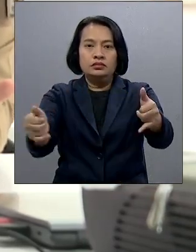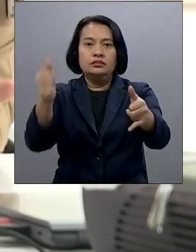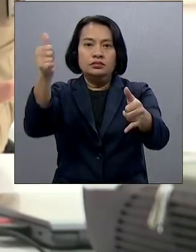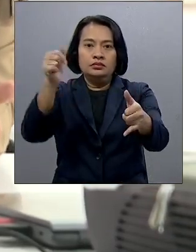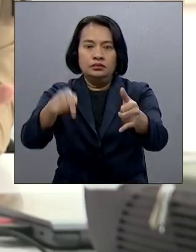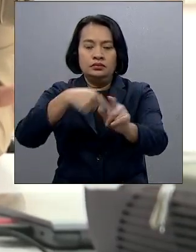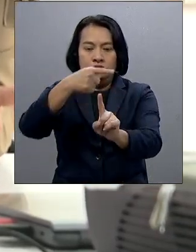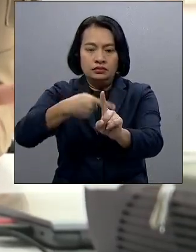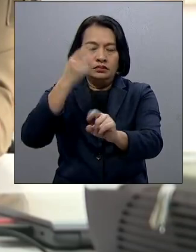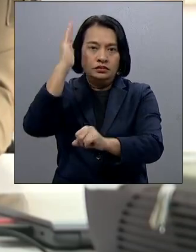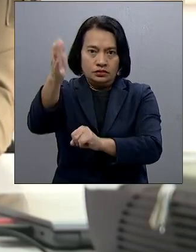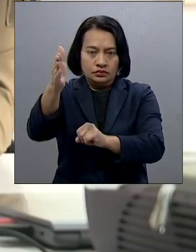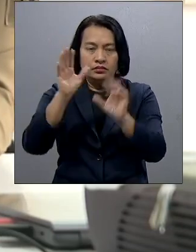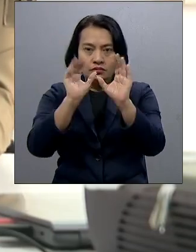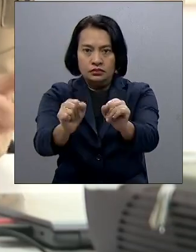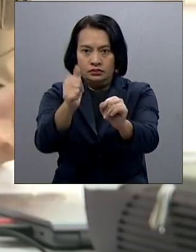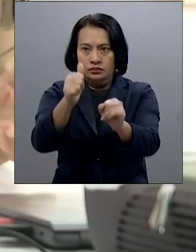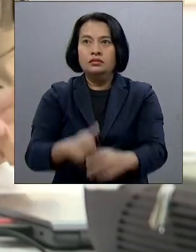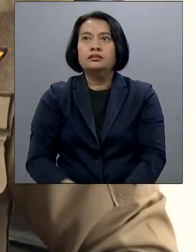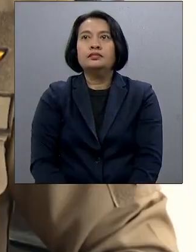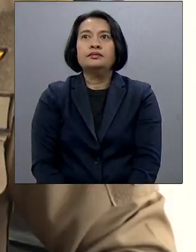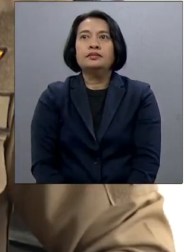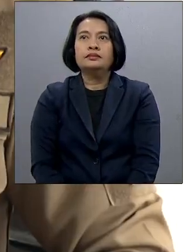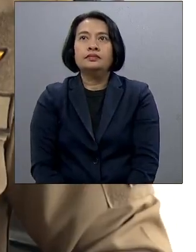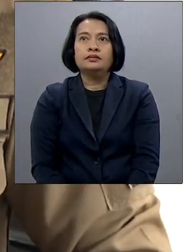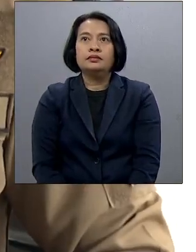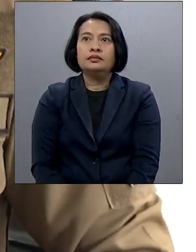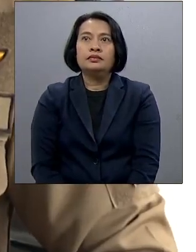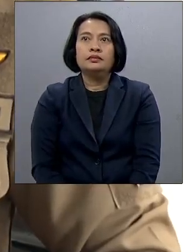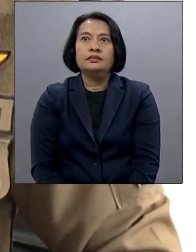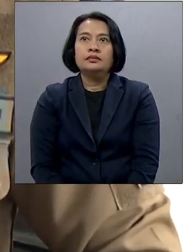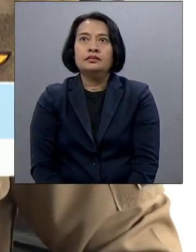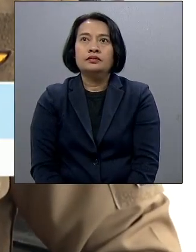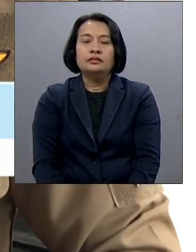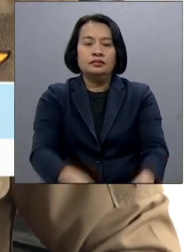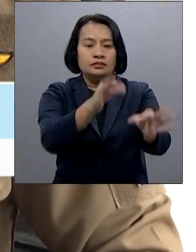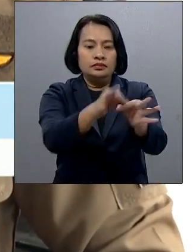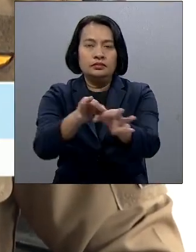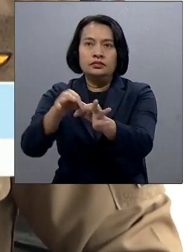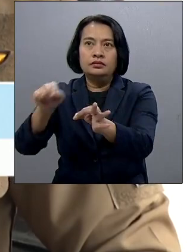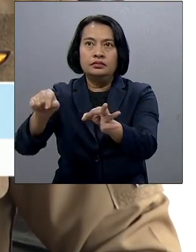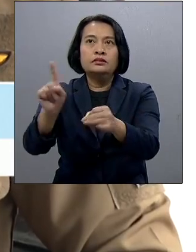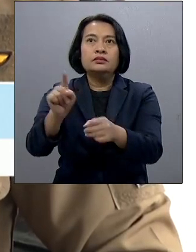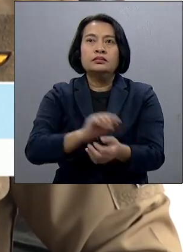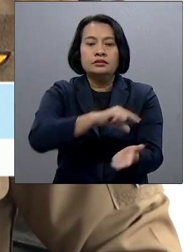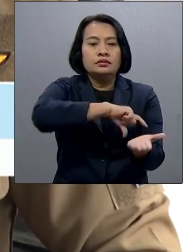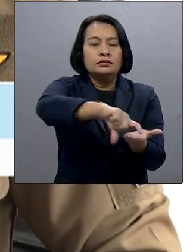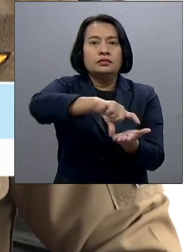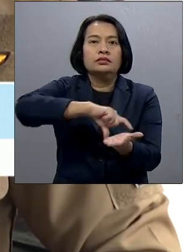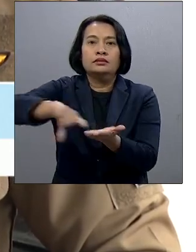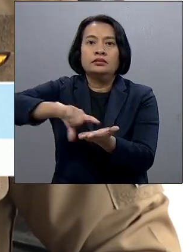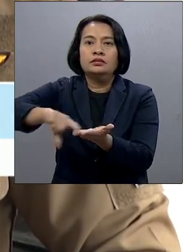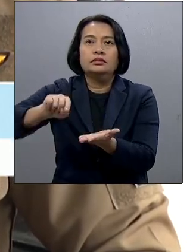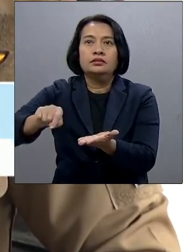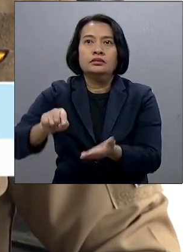เดือนหน้านี้ค่ะ ครับบัญชีม้าก็ดำเนินการก่อนนะครับเป็นบัญชีที่เรา